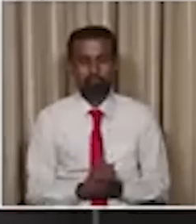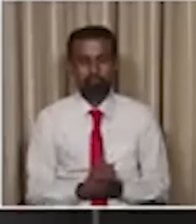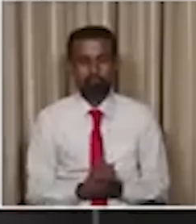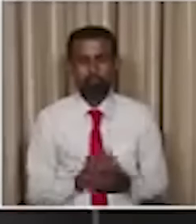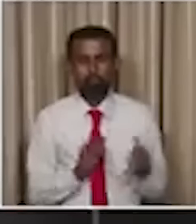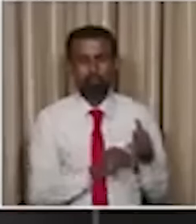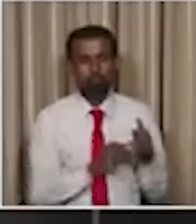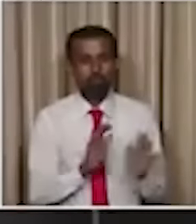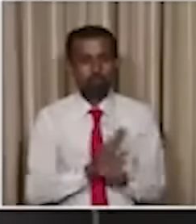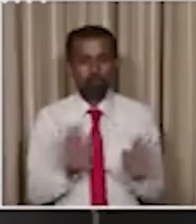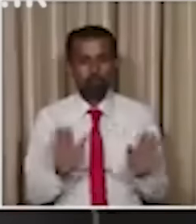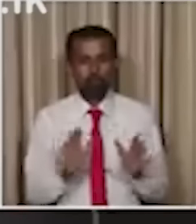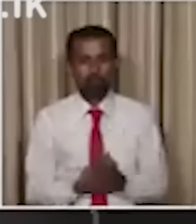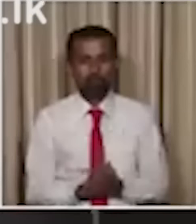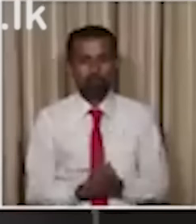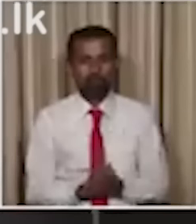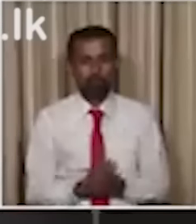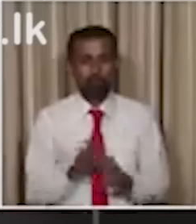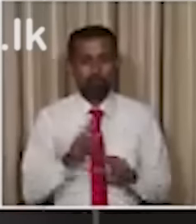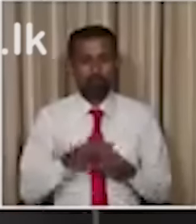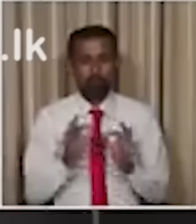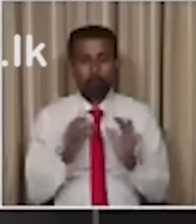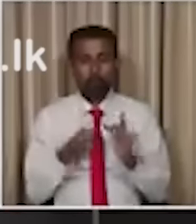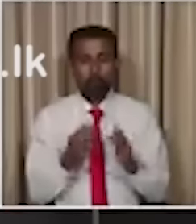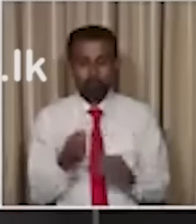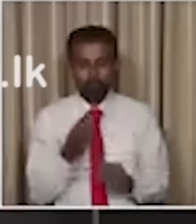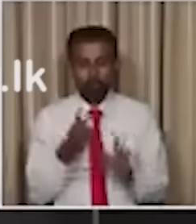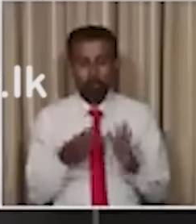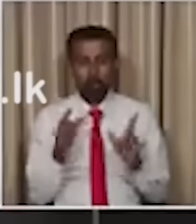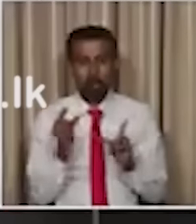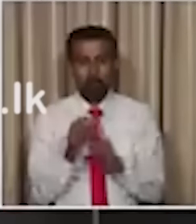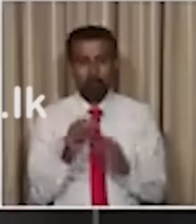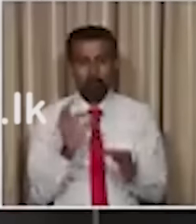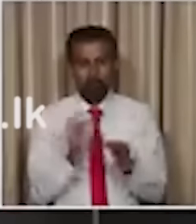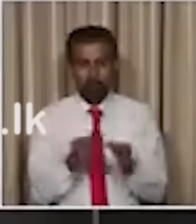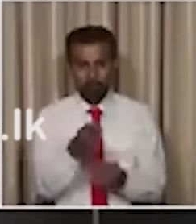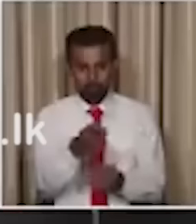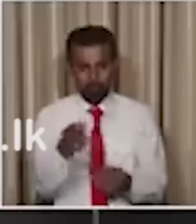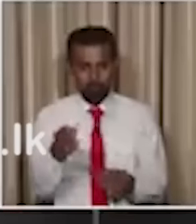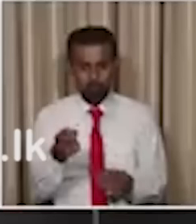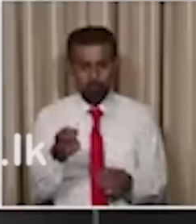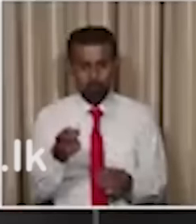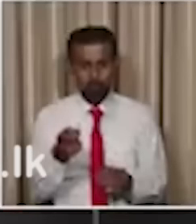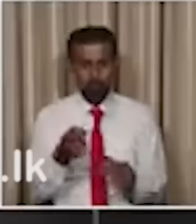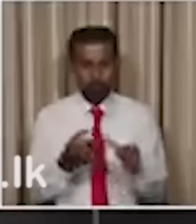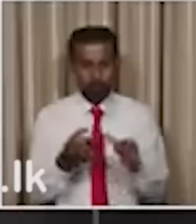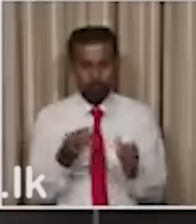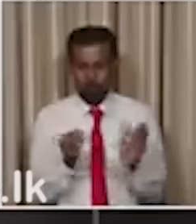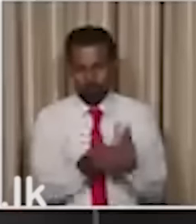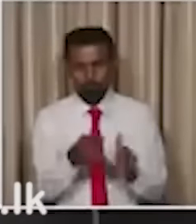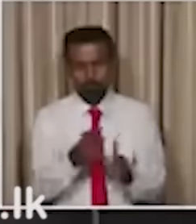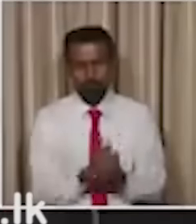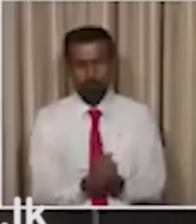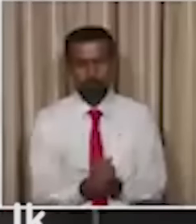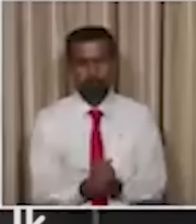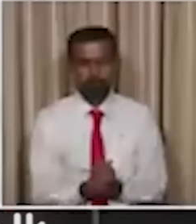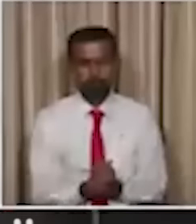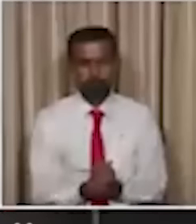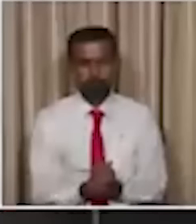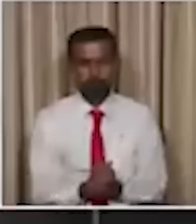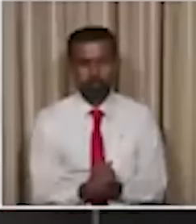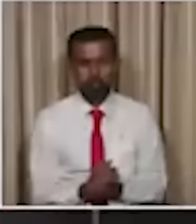නෙමෙයි. FBI එකෙන් දුන්න IP address එක ගැන ඔබතුමාගේ ඔය මේ පිළිතුර තිබුණා නම් මම පොඩ්ඩක් ඉවර වෙනකන්